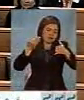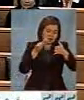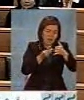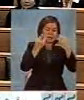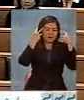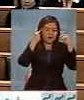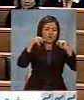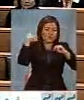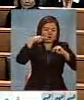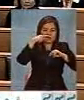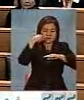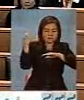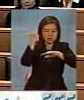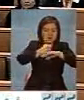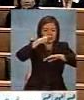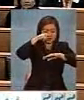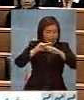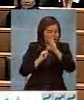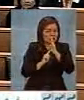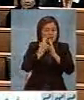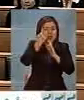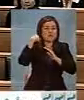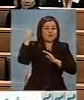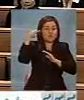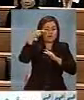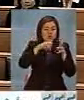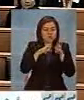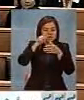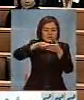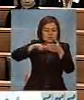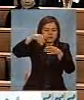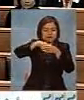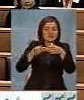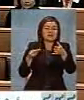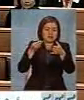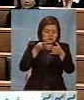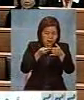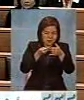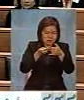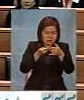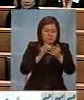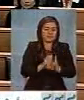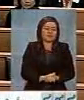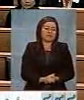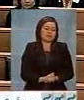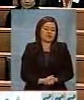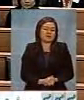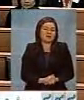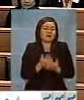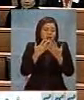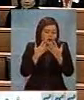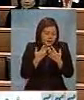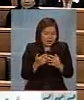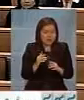นแรกของประเทศไทยที่มาจากการเลือกตั้งประเด็นต่อมาครับท่านประธานครับการกำหนด